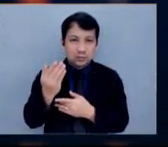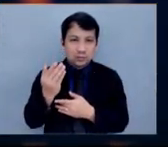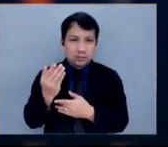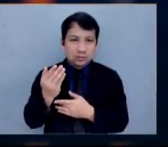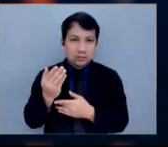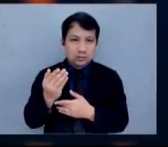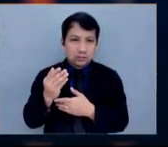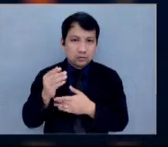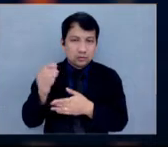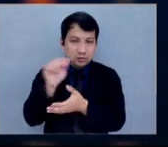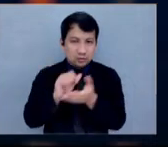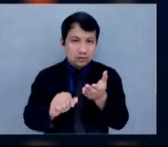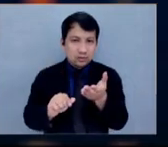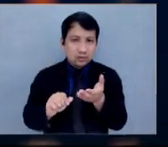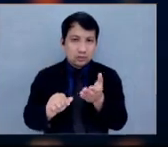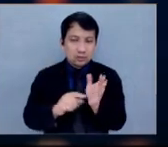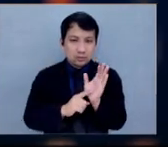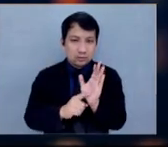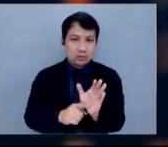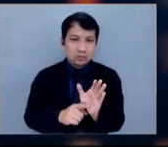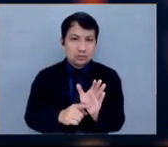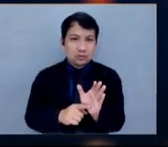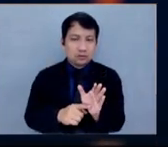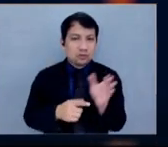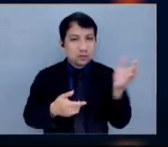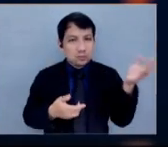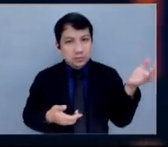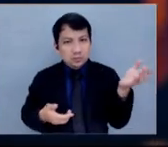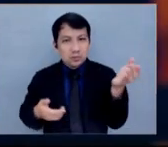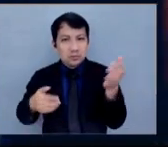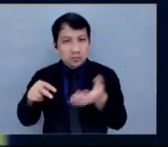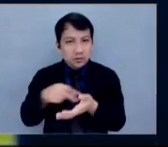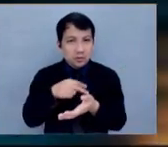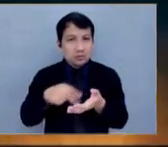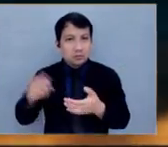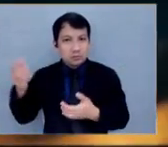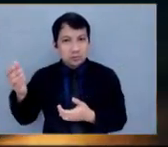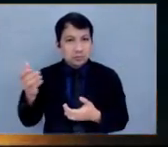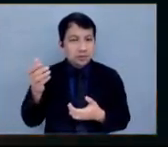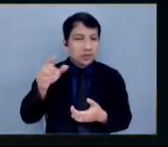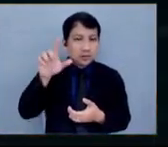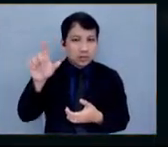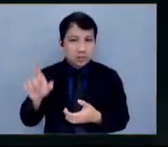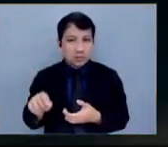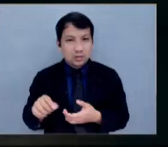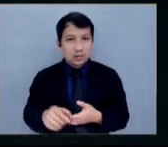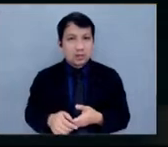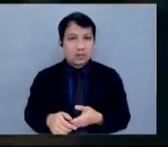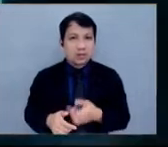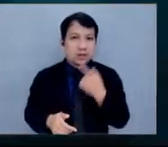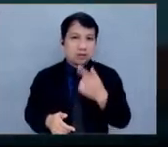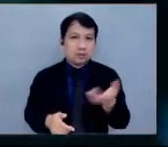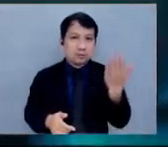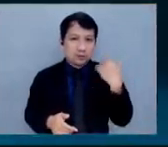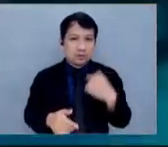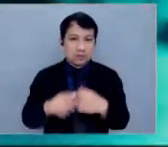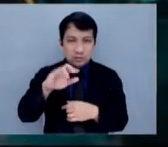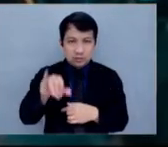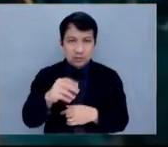ilang eksena, tulad ng pagsasayaw ng dalawa under the moonlight. Di tulad ng mga naunang Joker